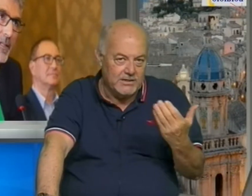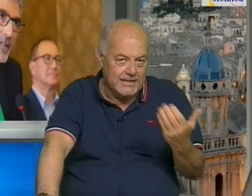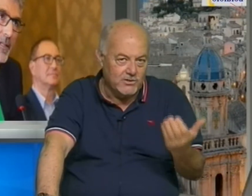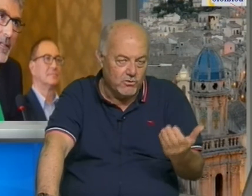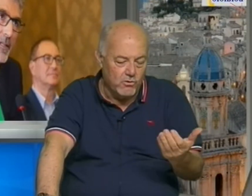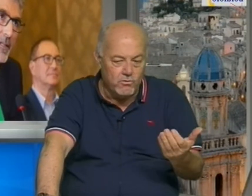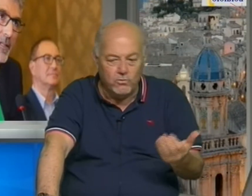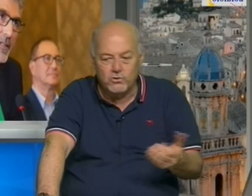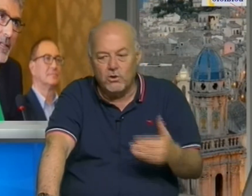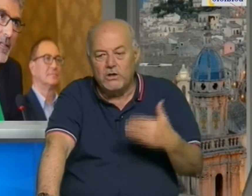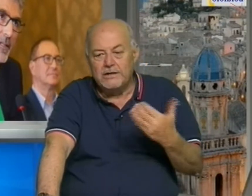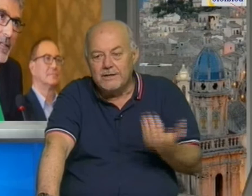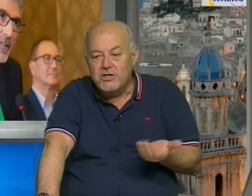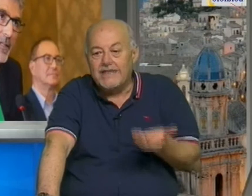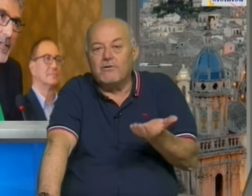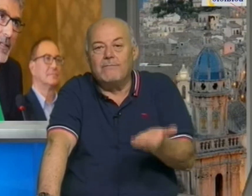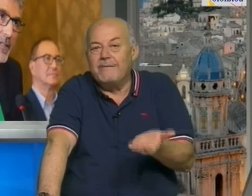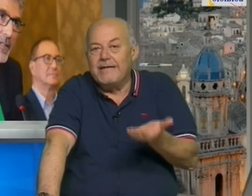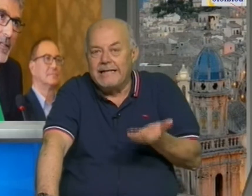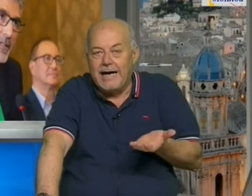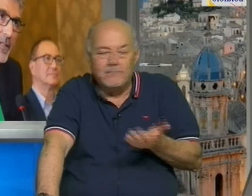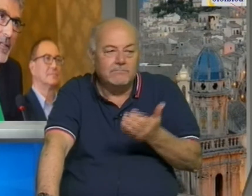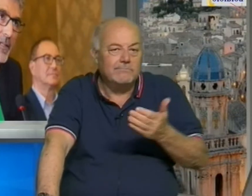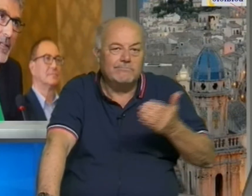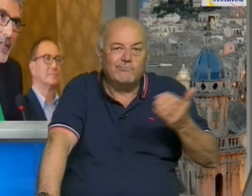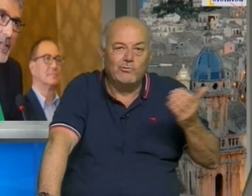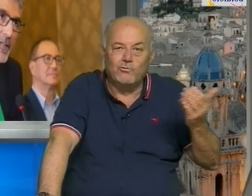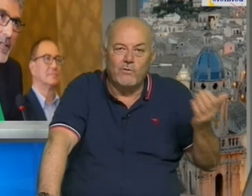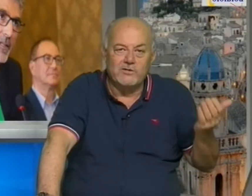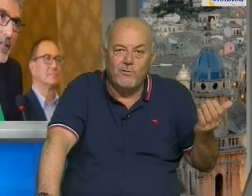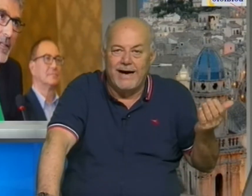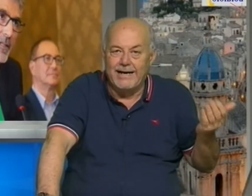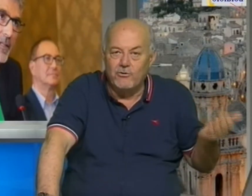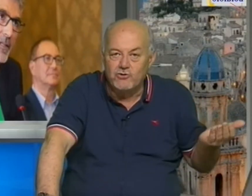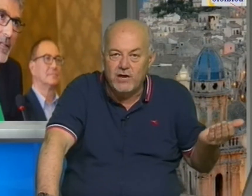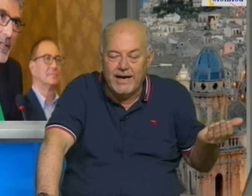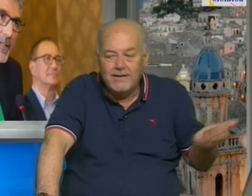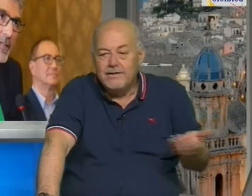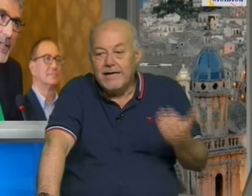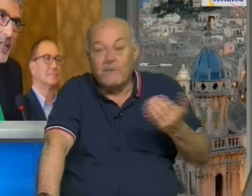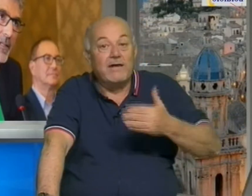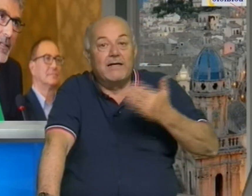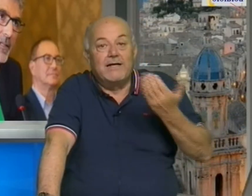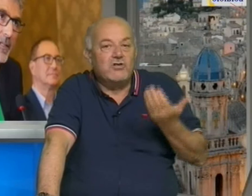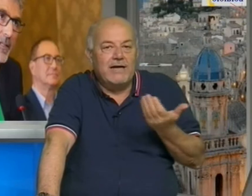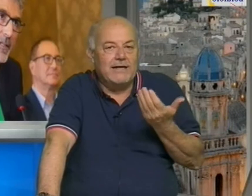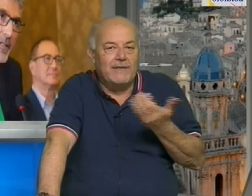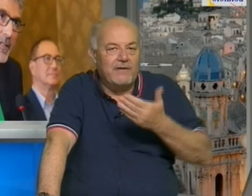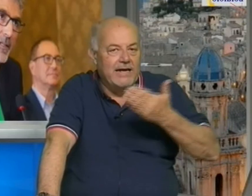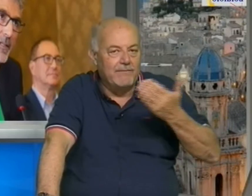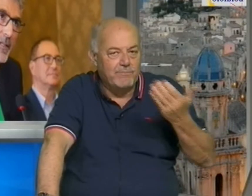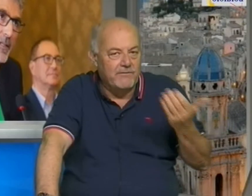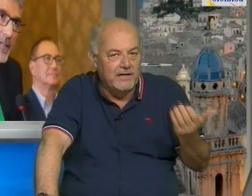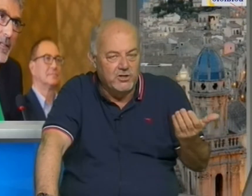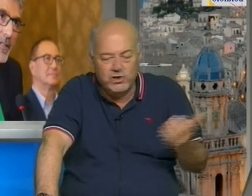noi stesso concluso dicendo, ma in verità tutto questo male non c'è e quindi la gente alla